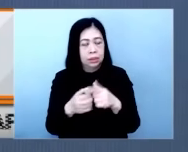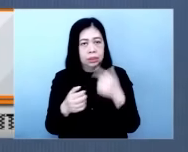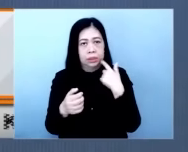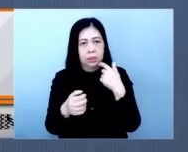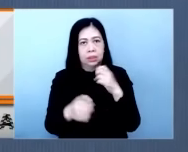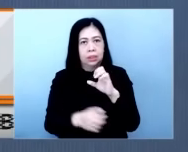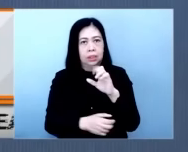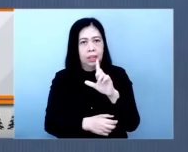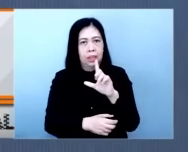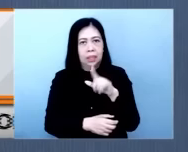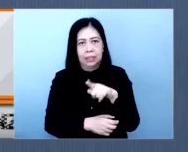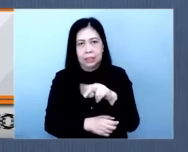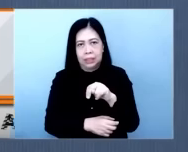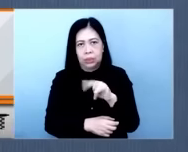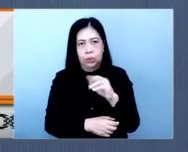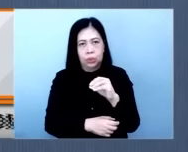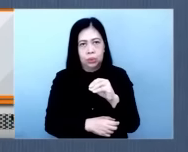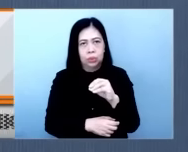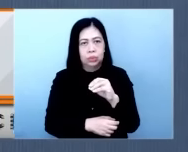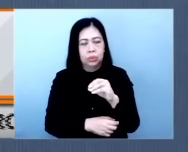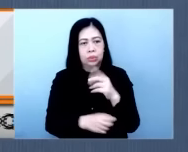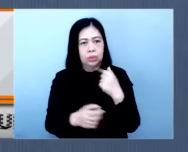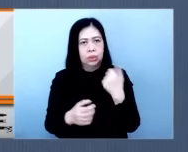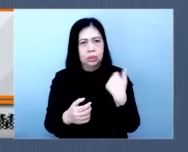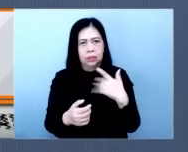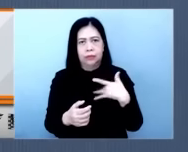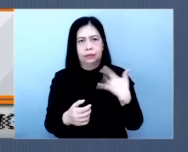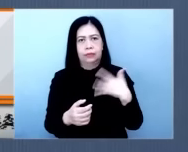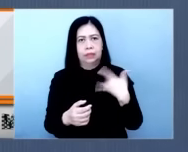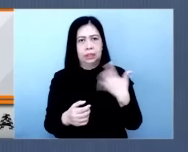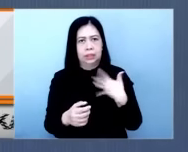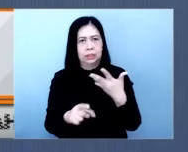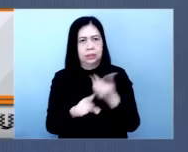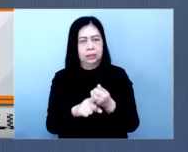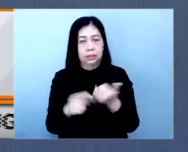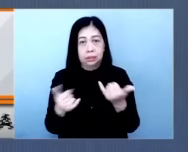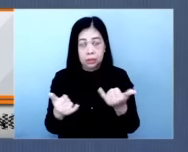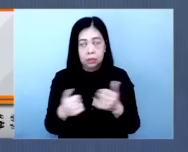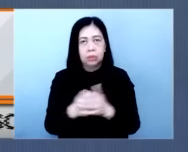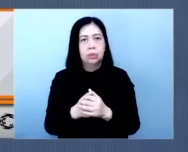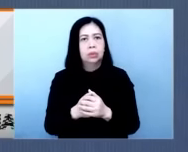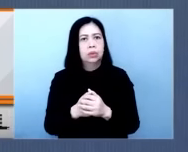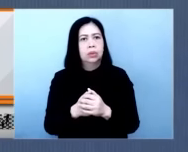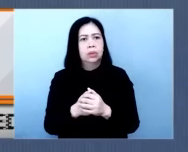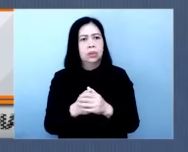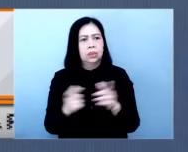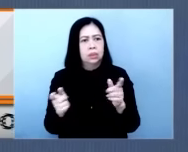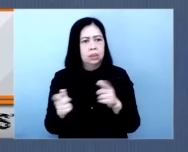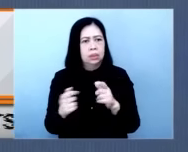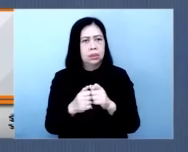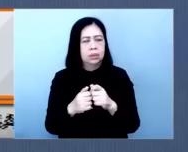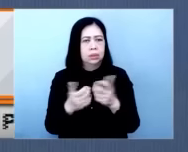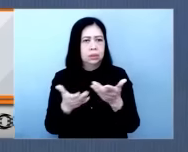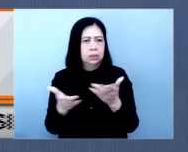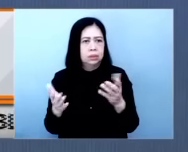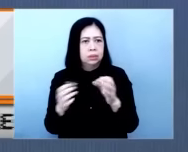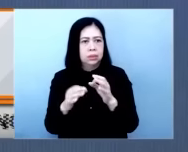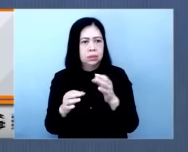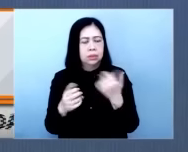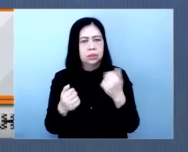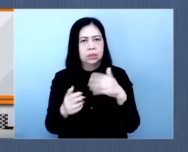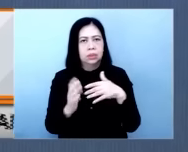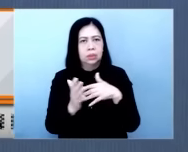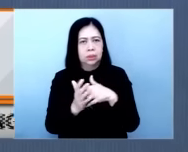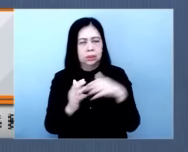phenomenon, which we are feeling the effects of now, degrades our quality of life. It dampens our economic